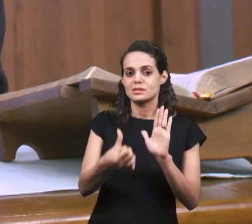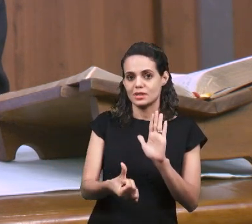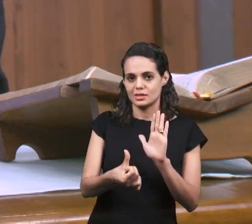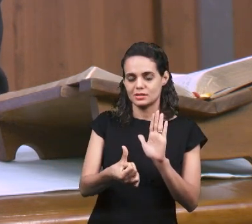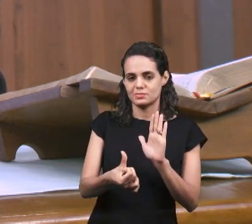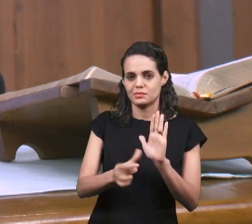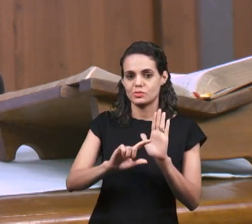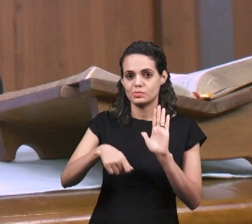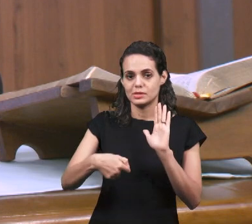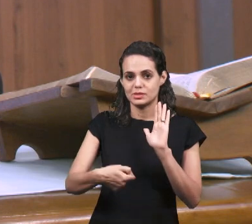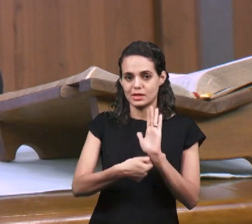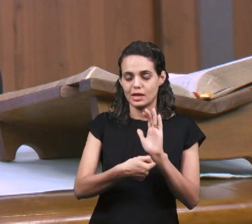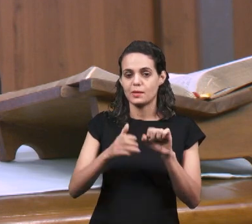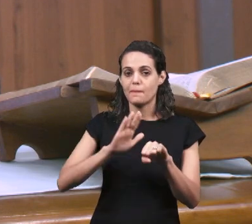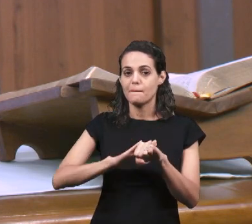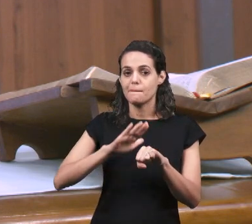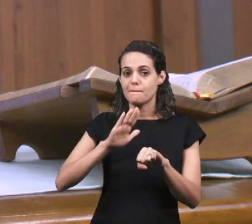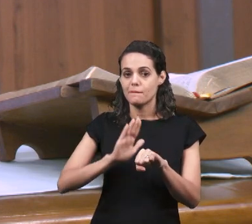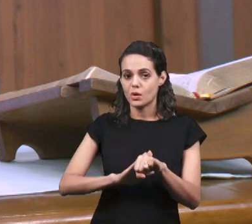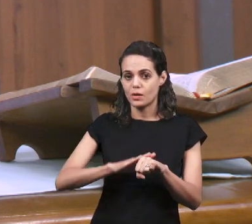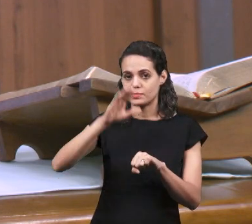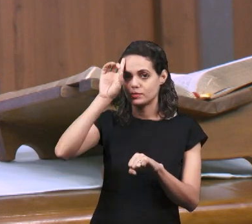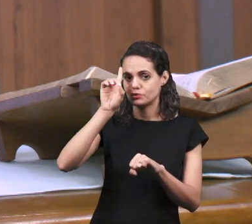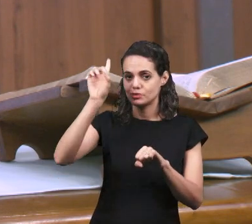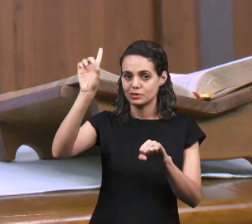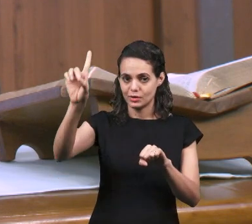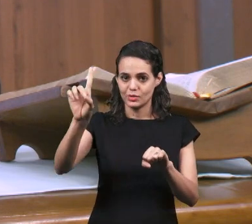la manifestation du mystère du Saint-Esprit.